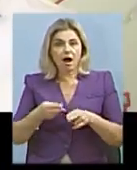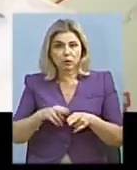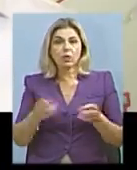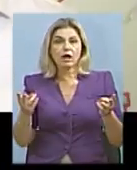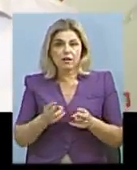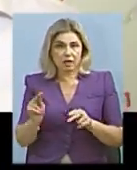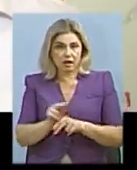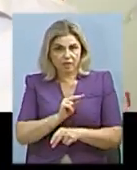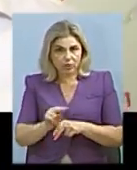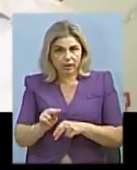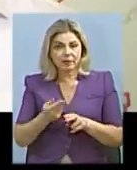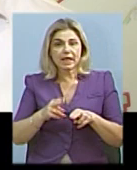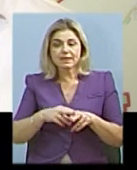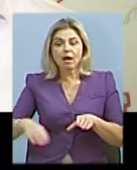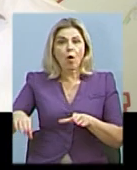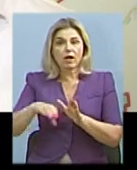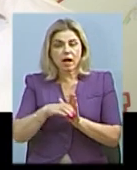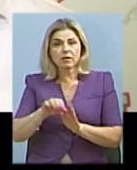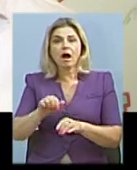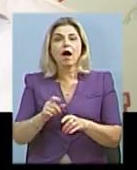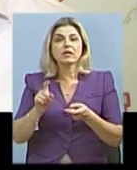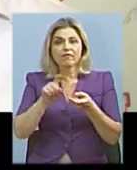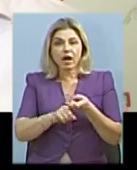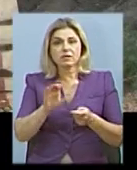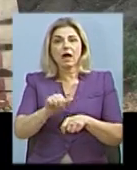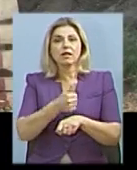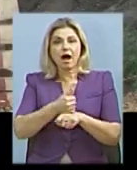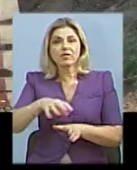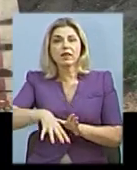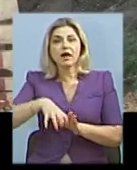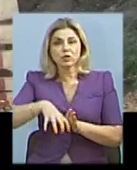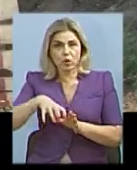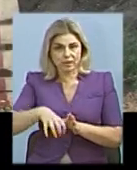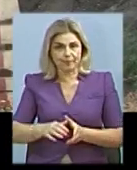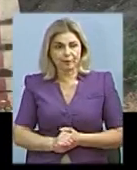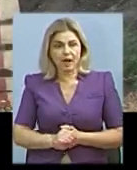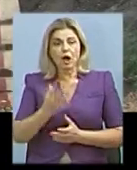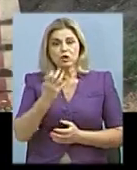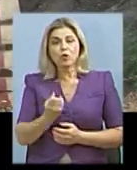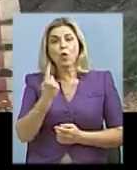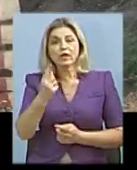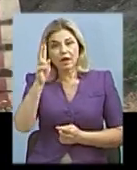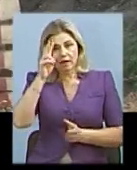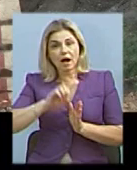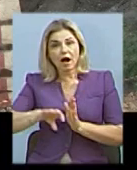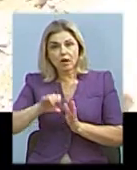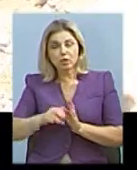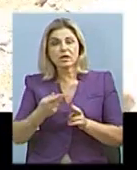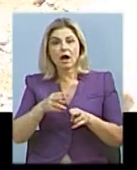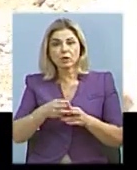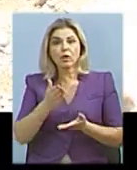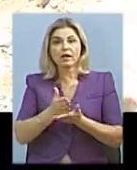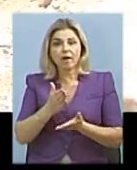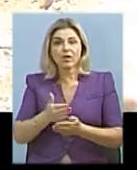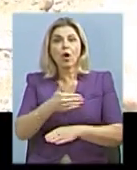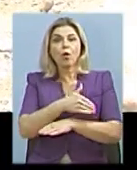який підходить до головної насосної станції каналізації міста Миколаїв. Ще один каналізаційний колектор, який пролягає вулицею Лісничою та